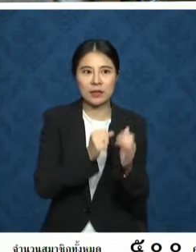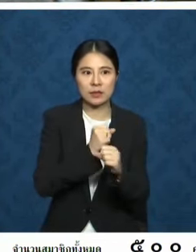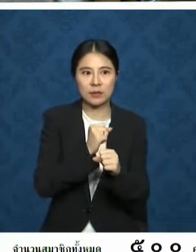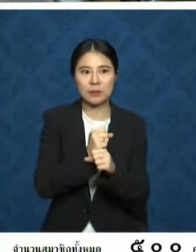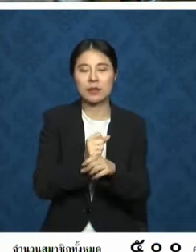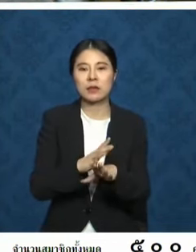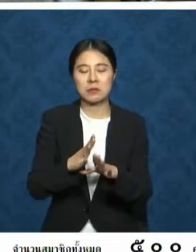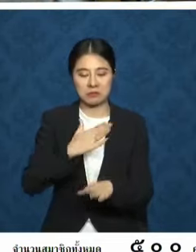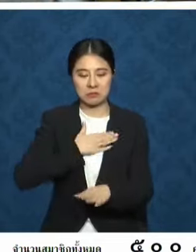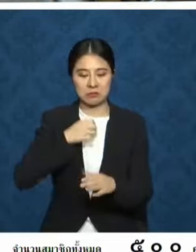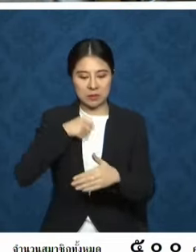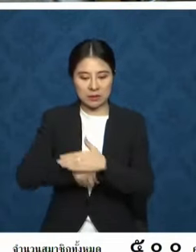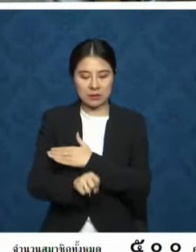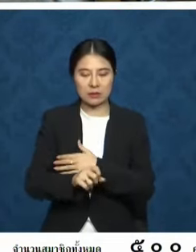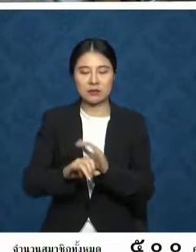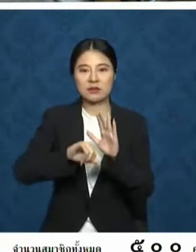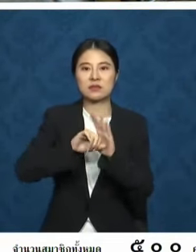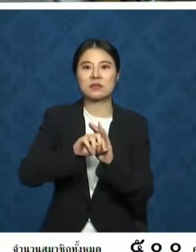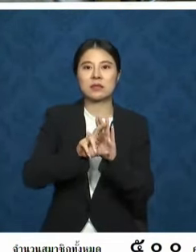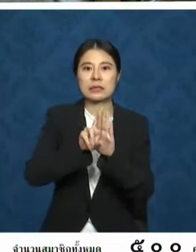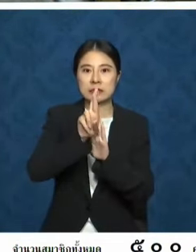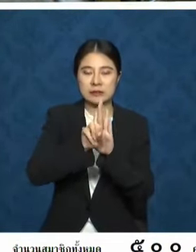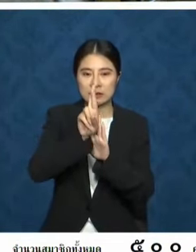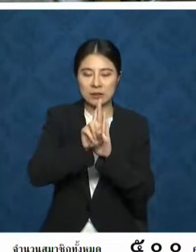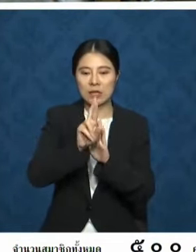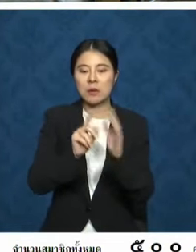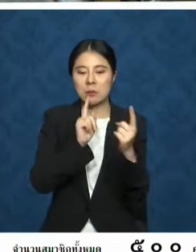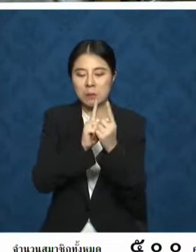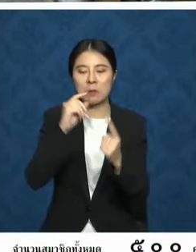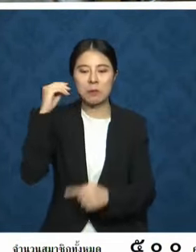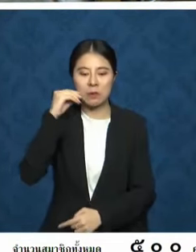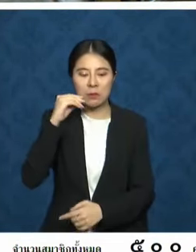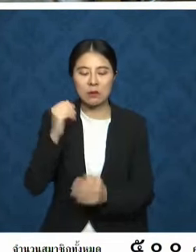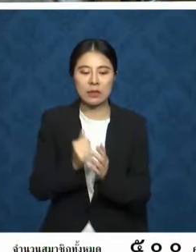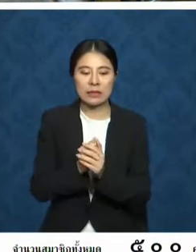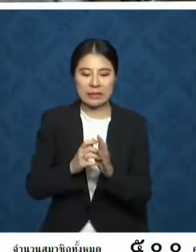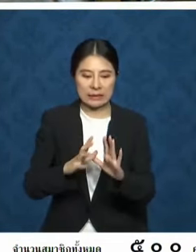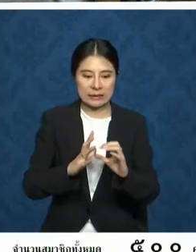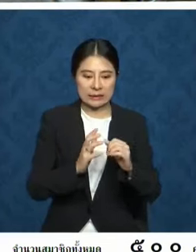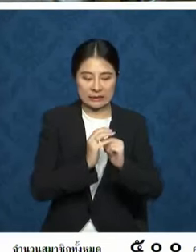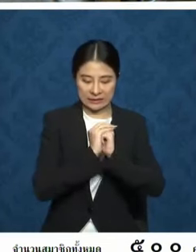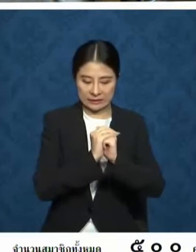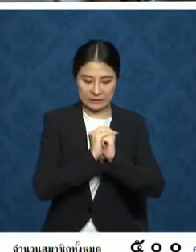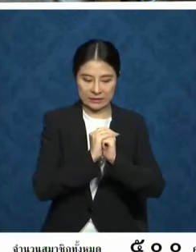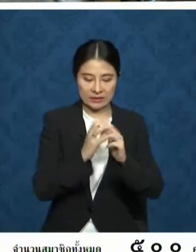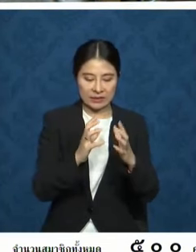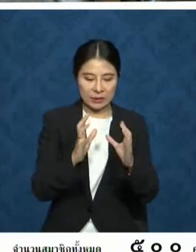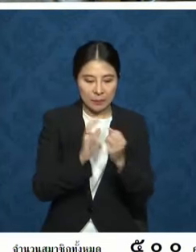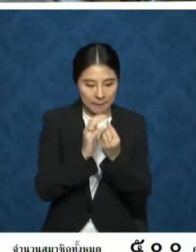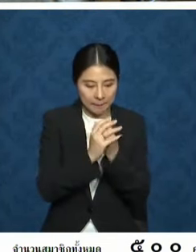วกัทประทานเราจะเหนผักผลไม้มาจากประเทศจีนมากวนนี้ถ้าเราไม่แ้ไขปัญหาด้วยก